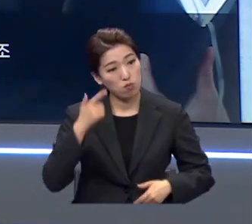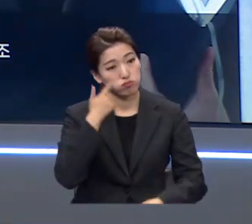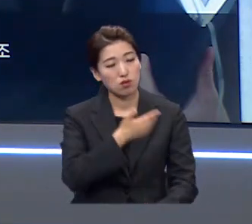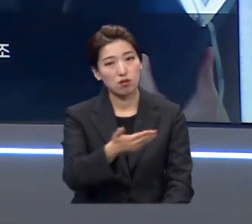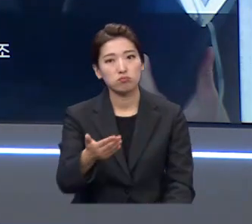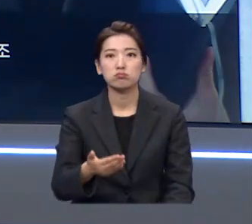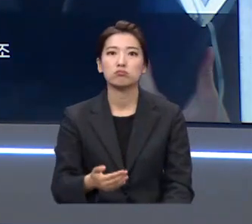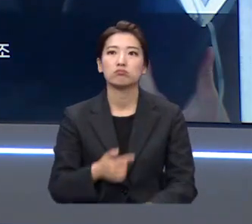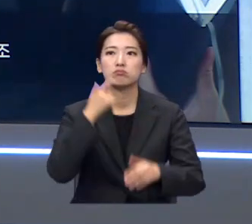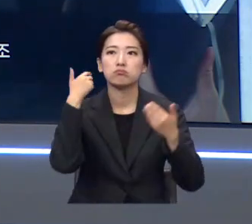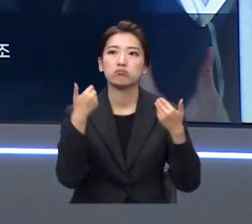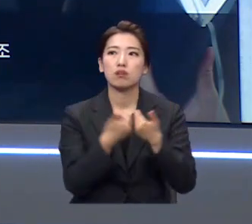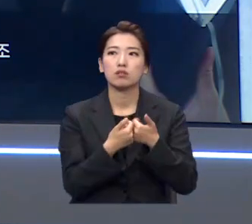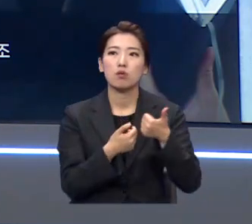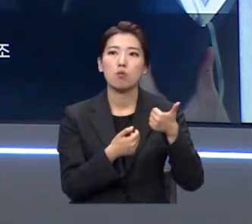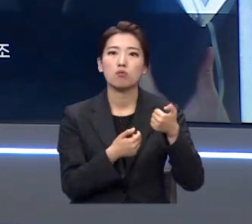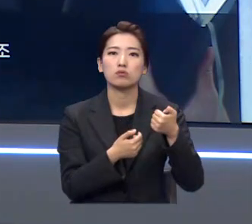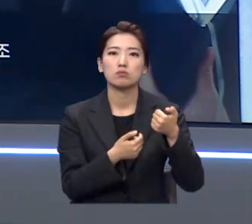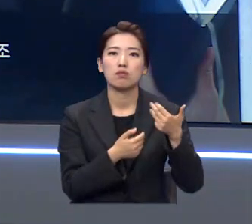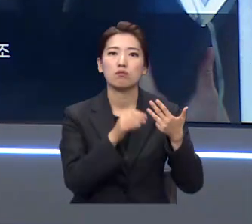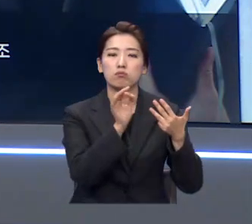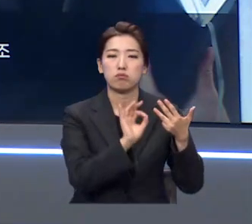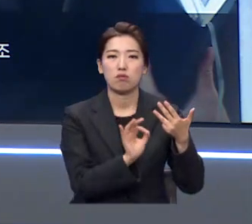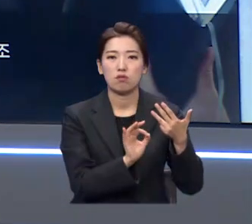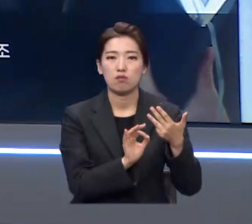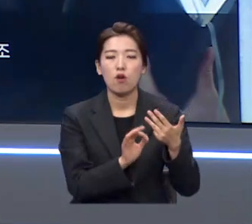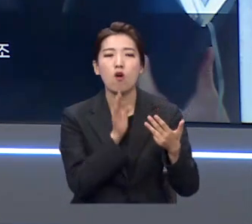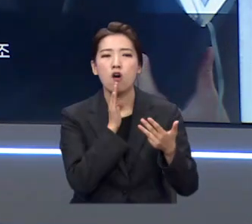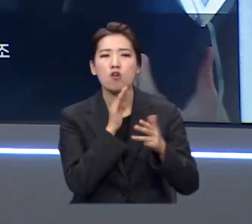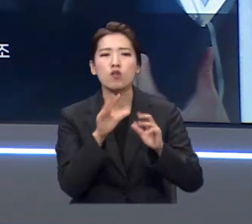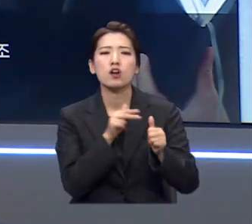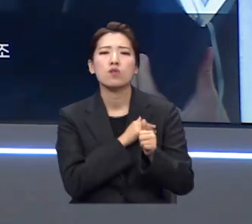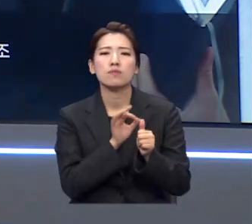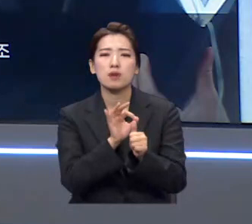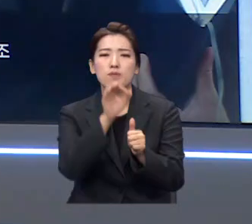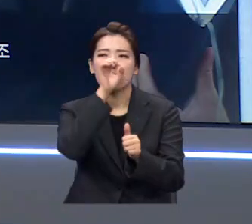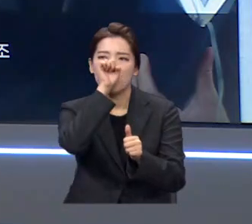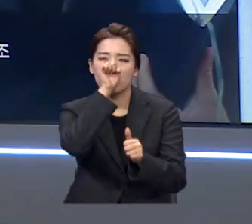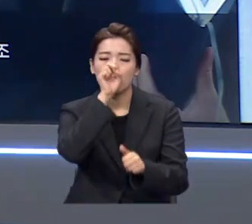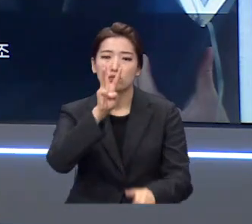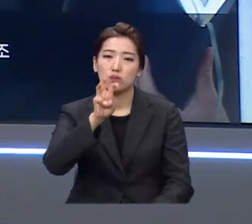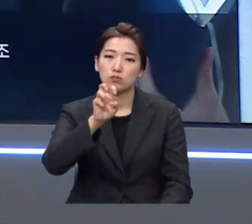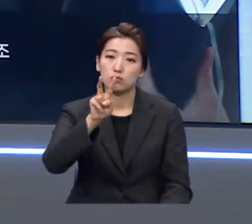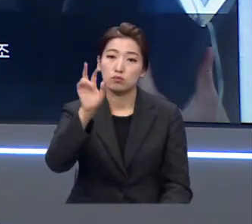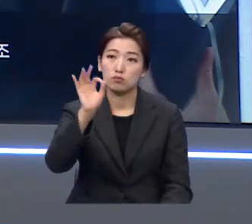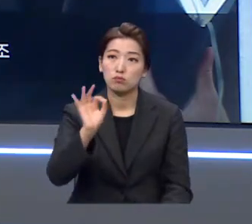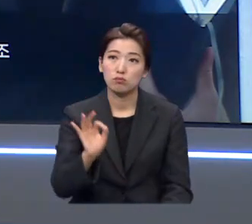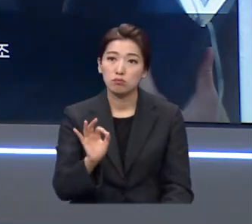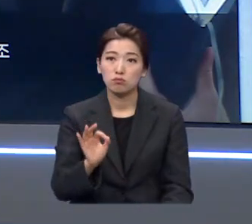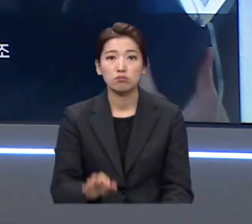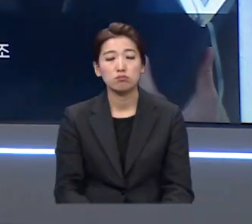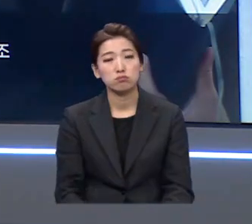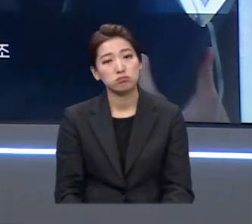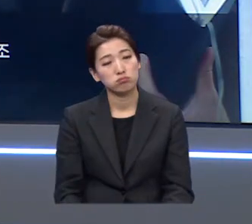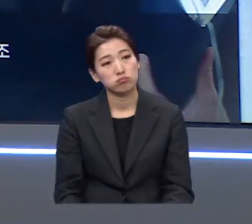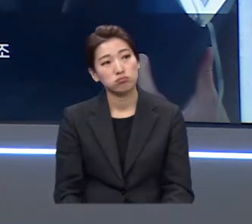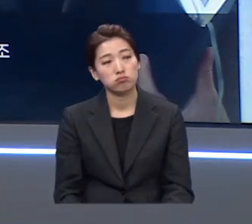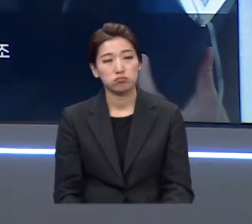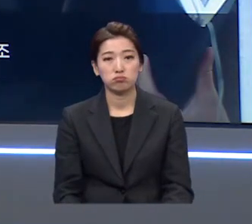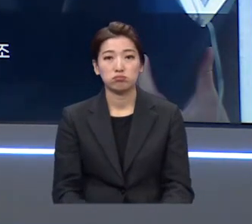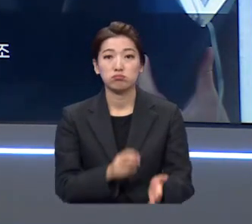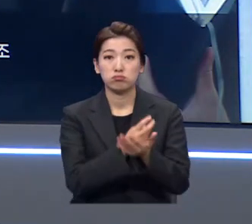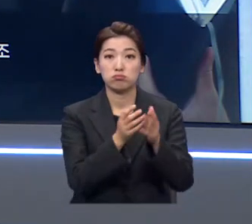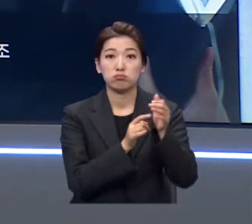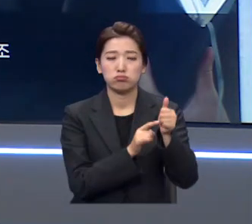반대한다 58% 그요 찬성한다 32% 한동훈 장관이